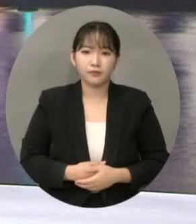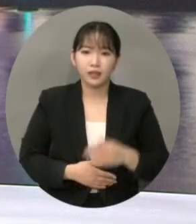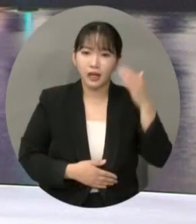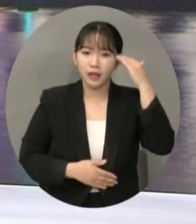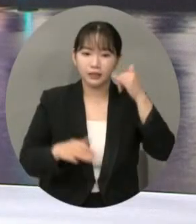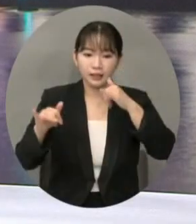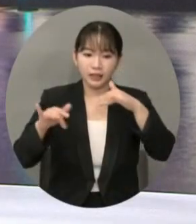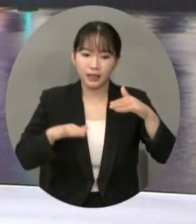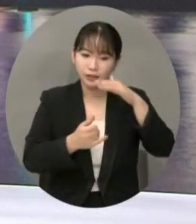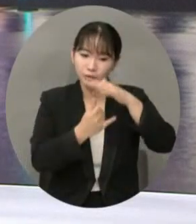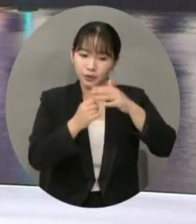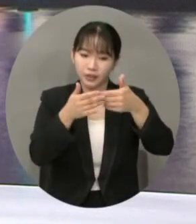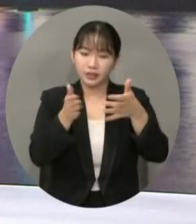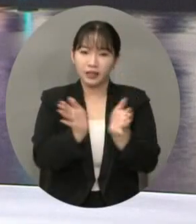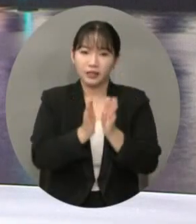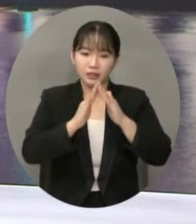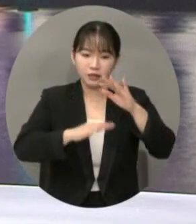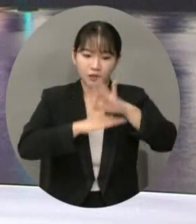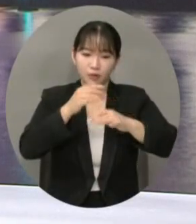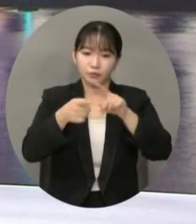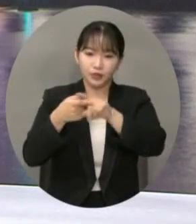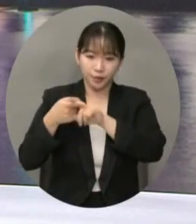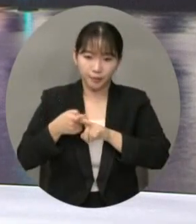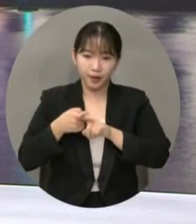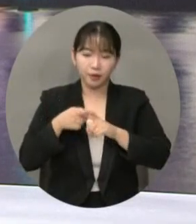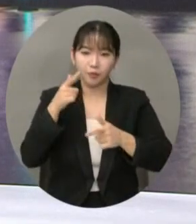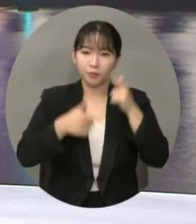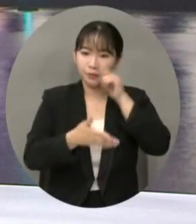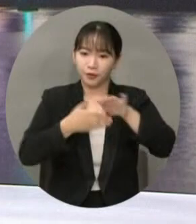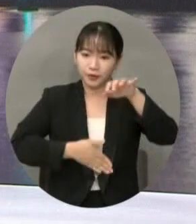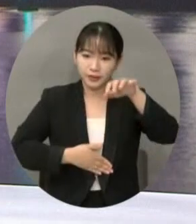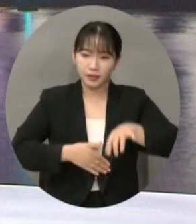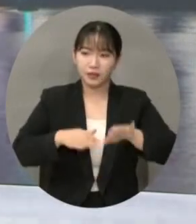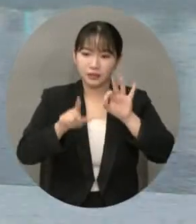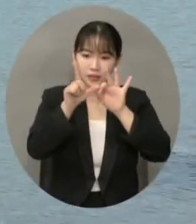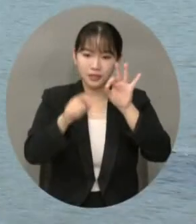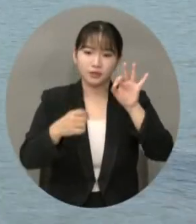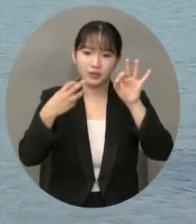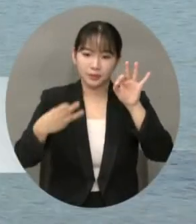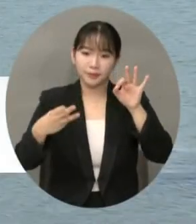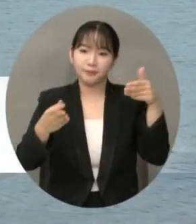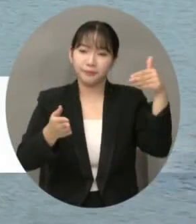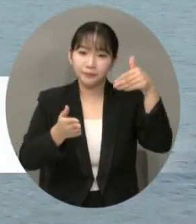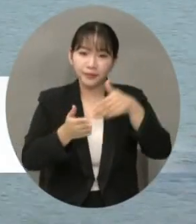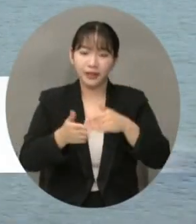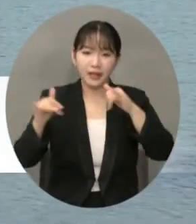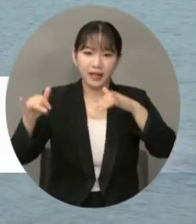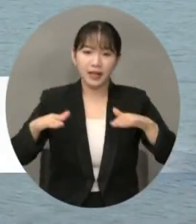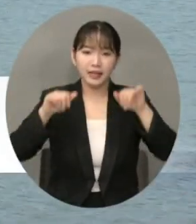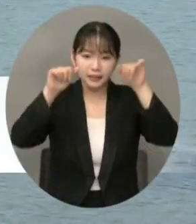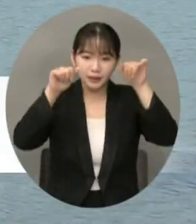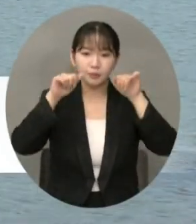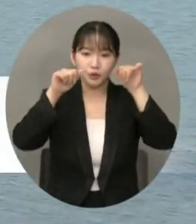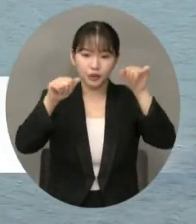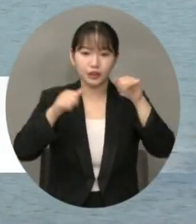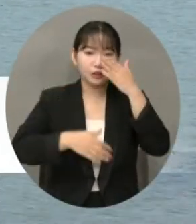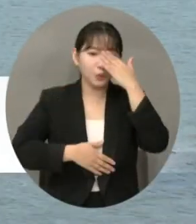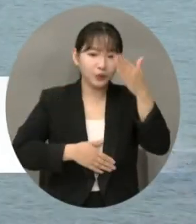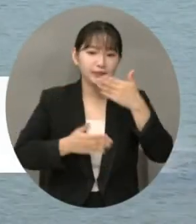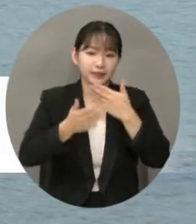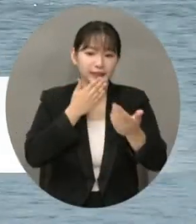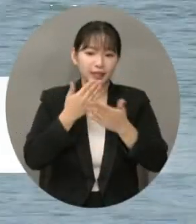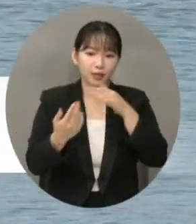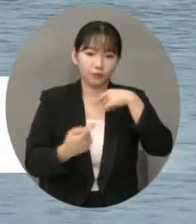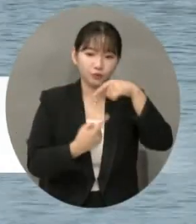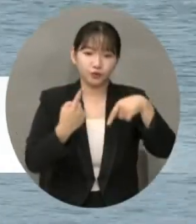한국 해양 소년단 전남 서부 연맹은 목포 평화광장에서 오는 10월 13일까지 해양 레저 스포츠 무료 체험